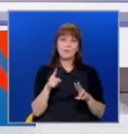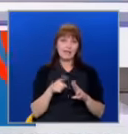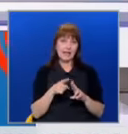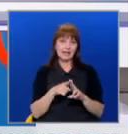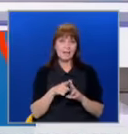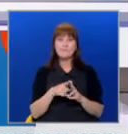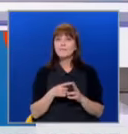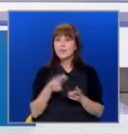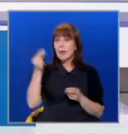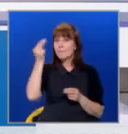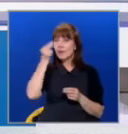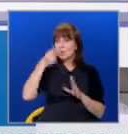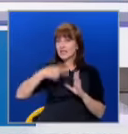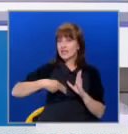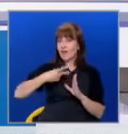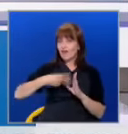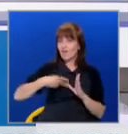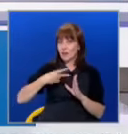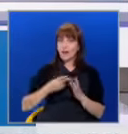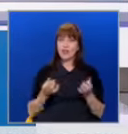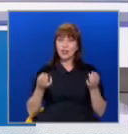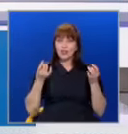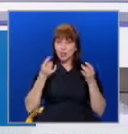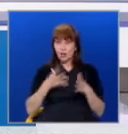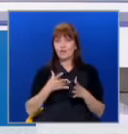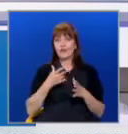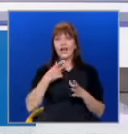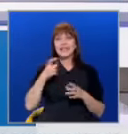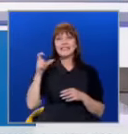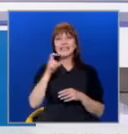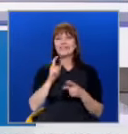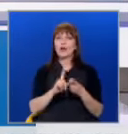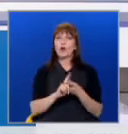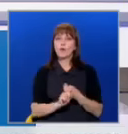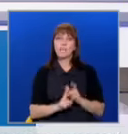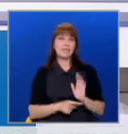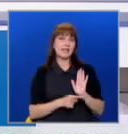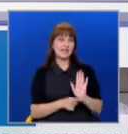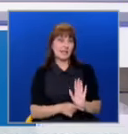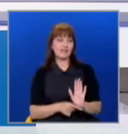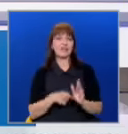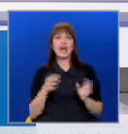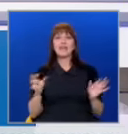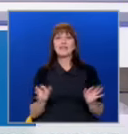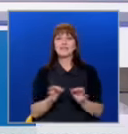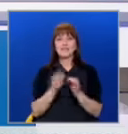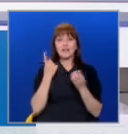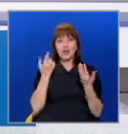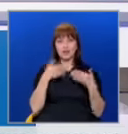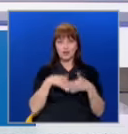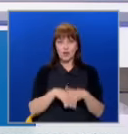Български филм с успех в Карлови Вари, най-новата лента на режисьора Стефан Командарев, беше представена премиерно на фестивала